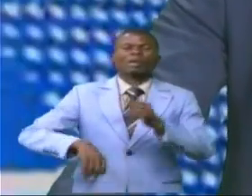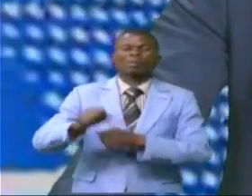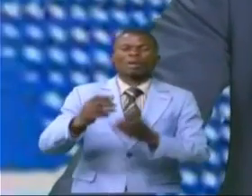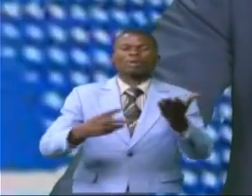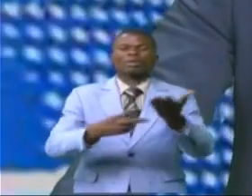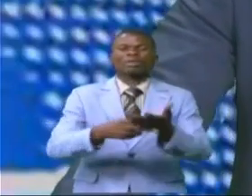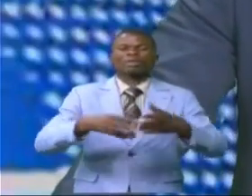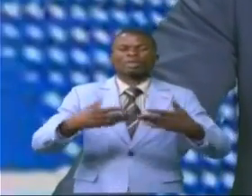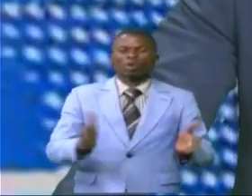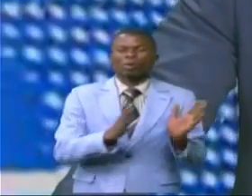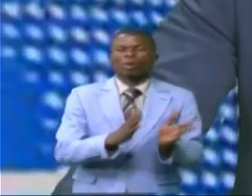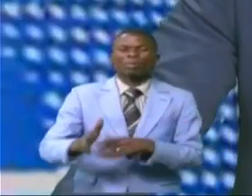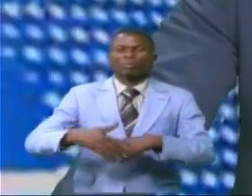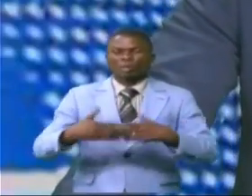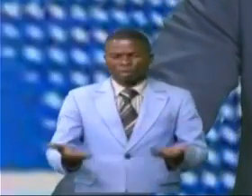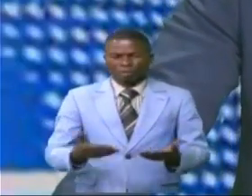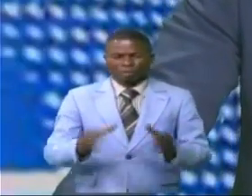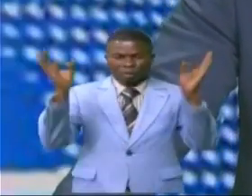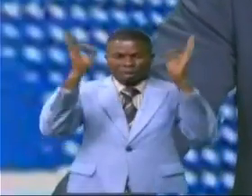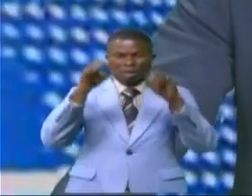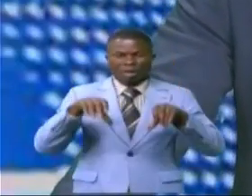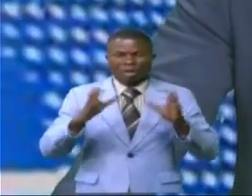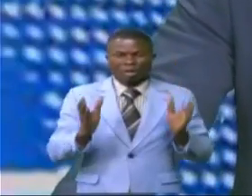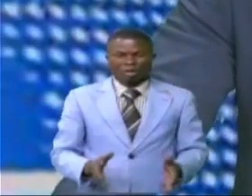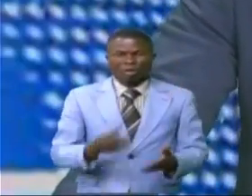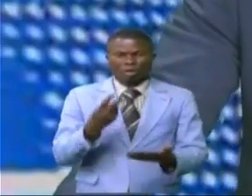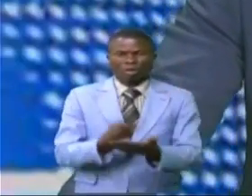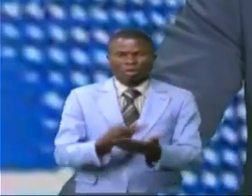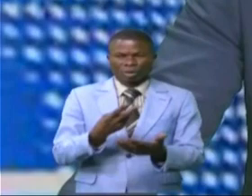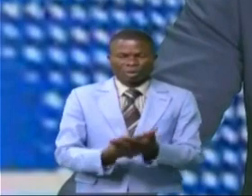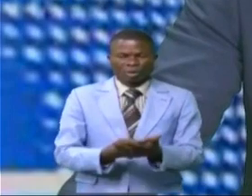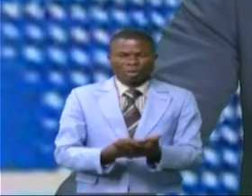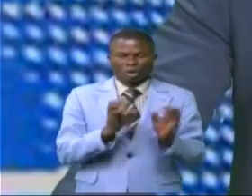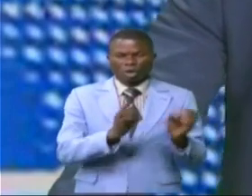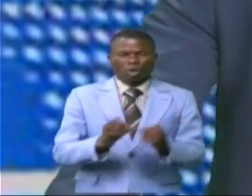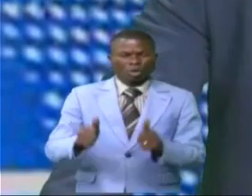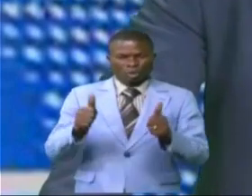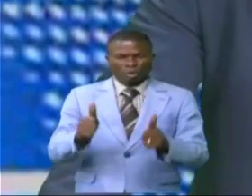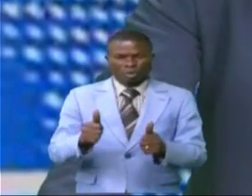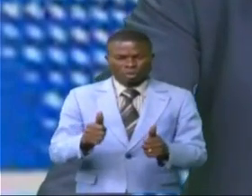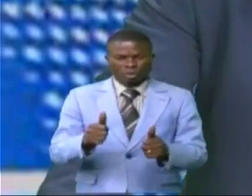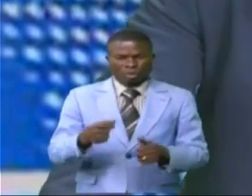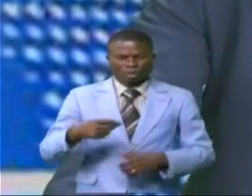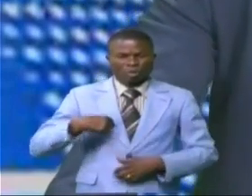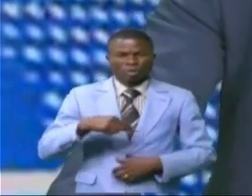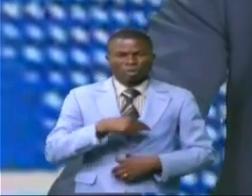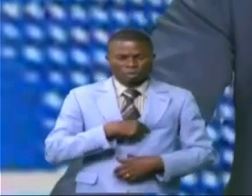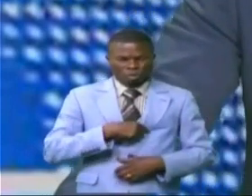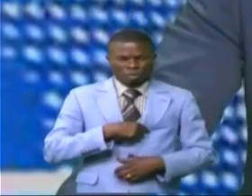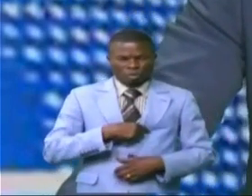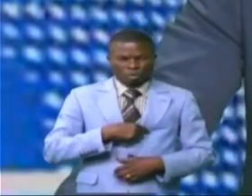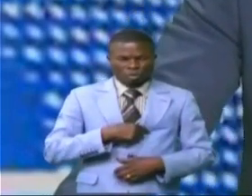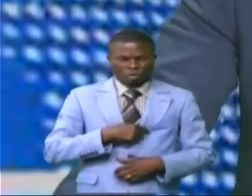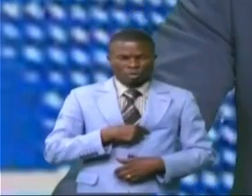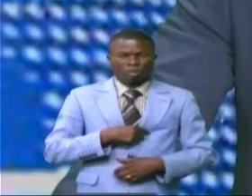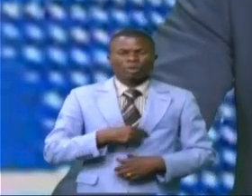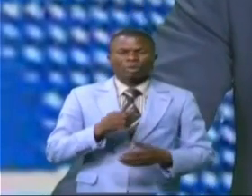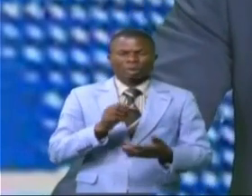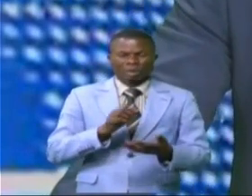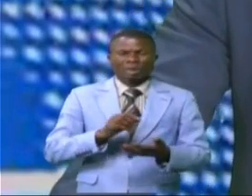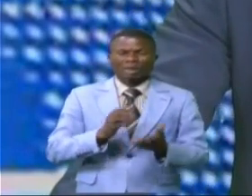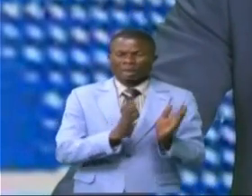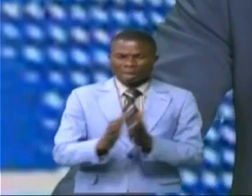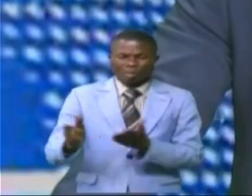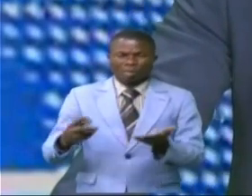de la part de la Fédération congolaise de football, donc du comité de normalisation. Vu que nous nous occupons de la billetterie, il m'a été demandé de